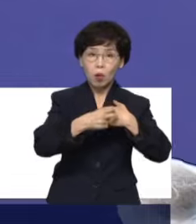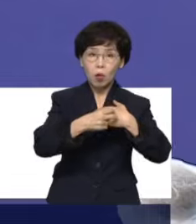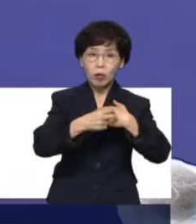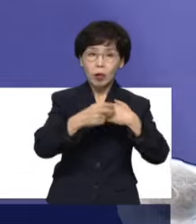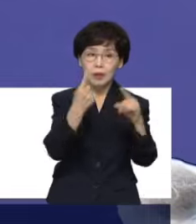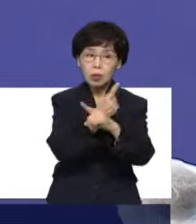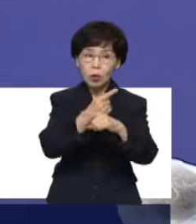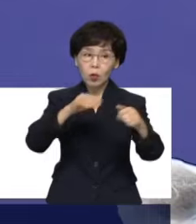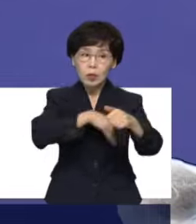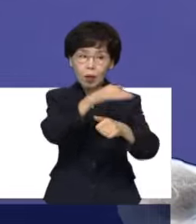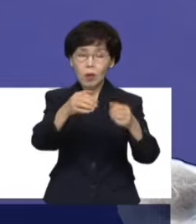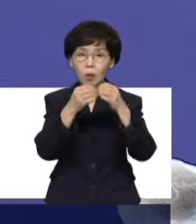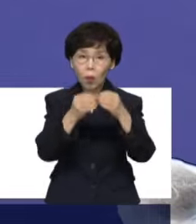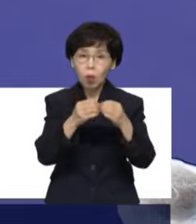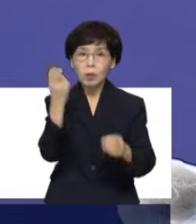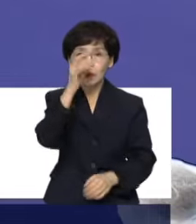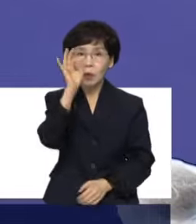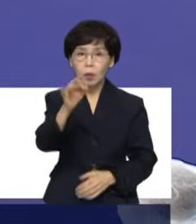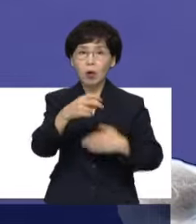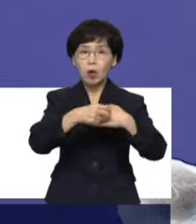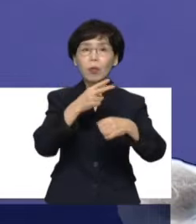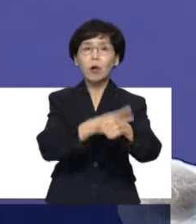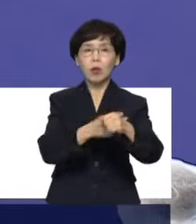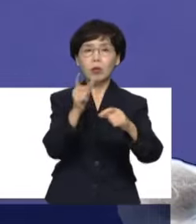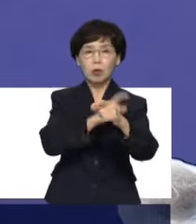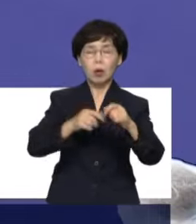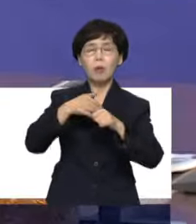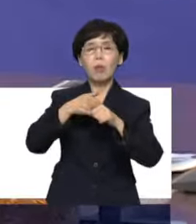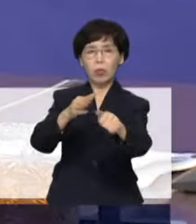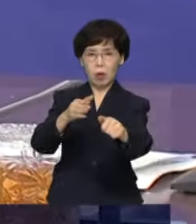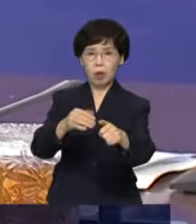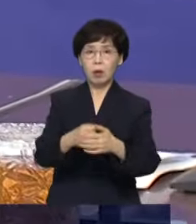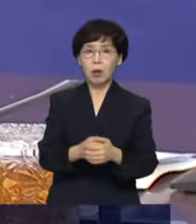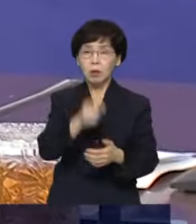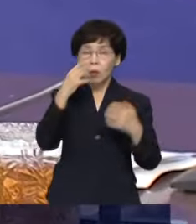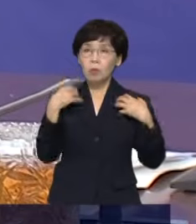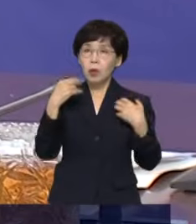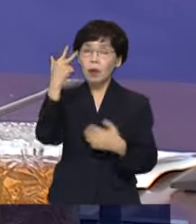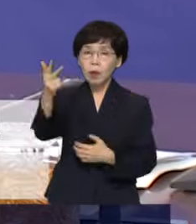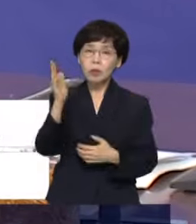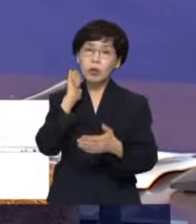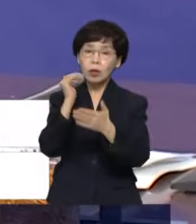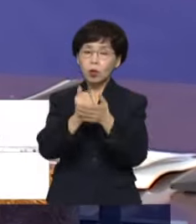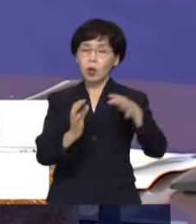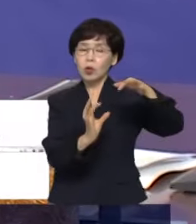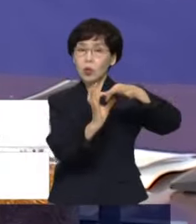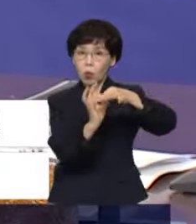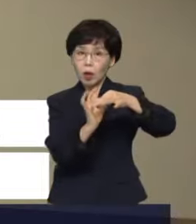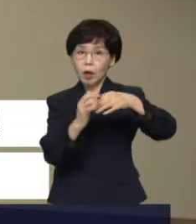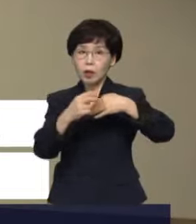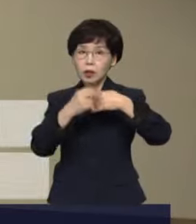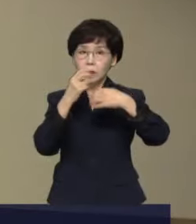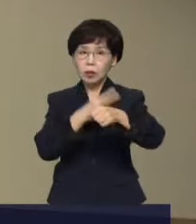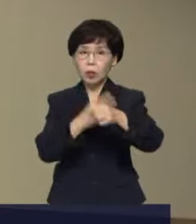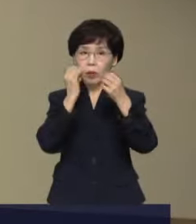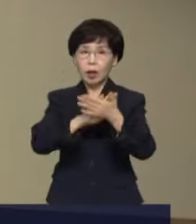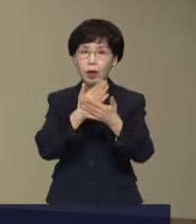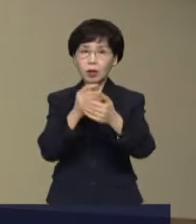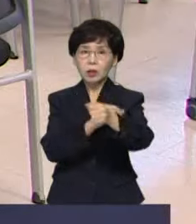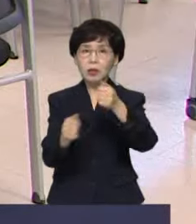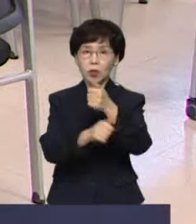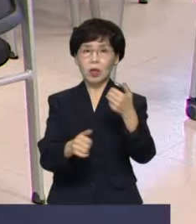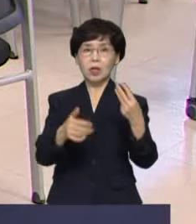면밀히 모니터링하면서 의료 인력을 추가 파견하는 등 정부는 다음 주 대통령 직속 의료개혁 특위 2차